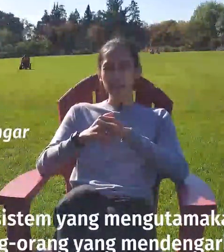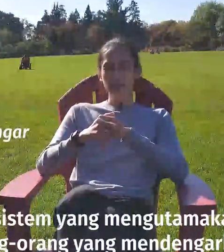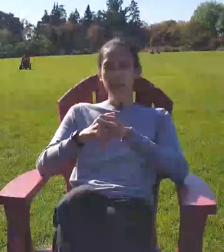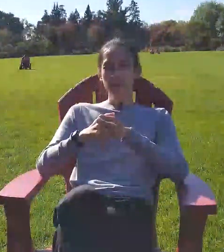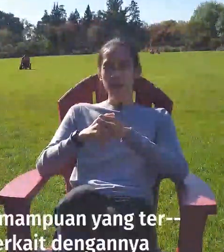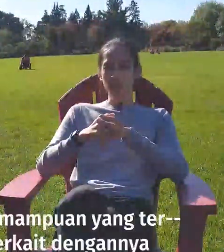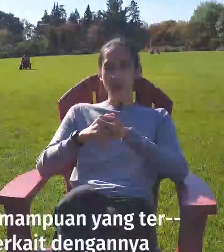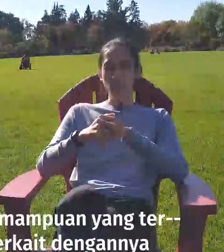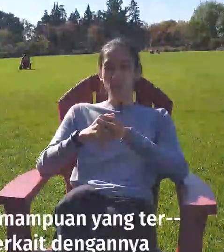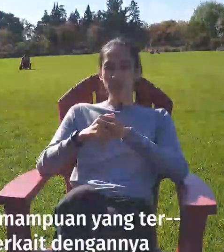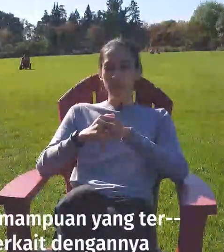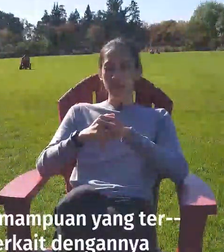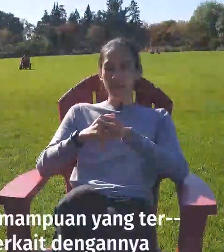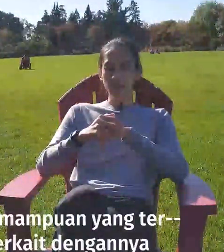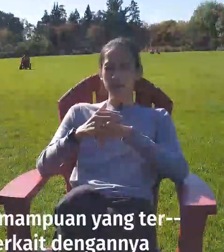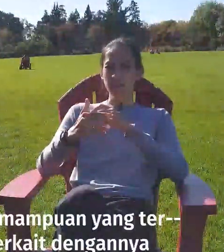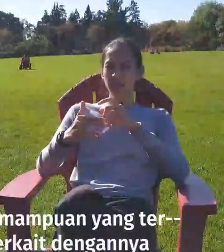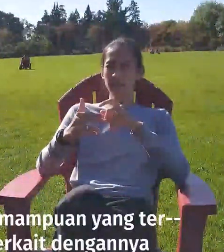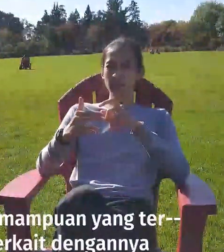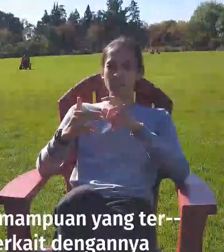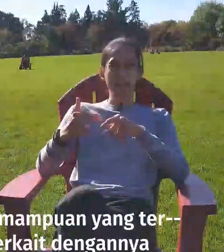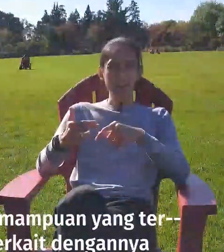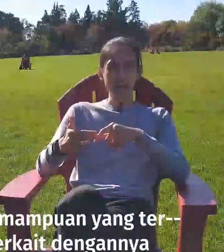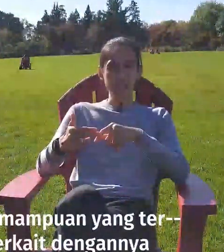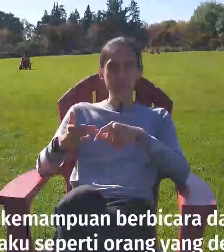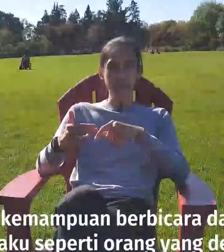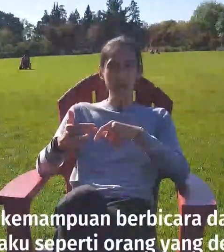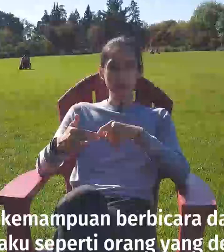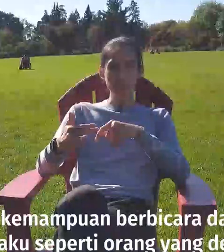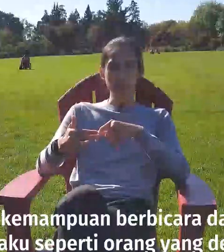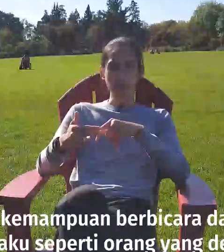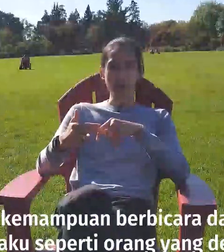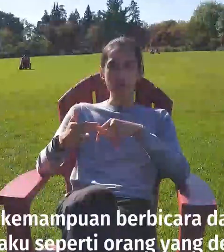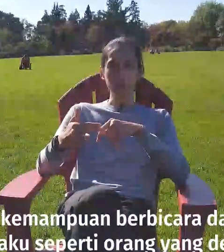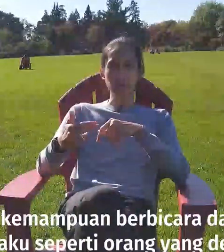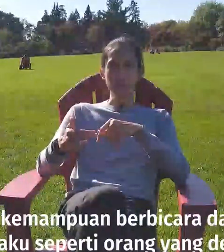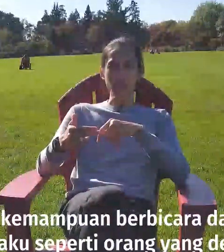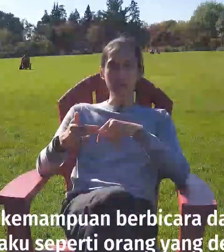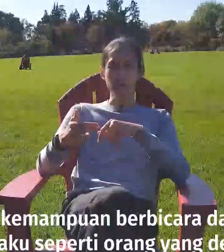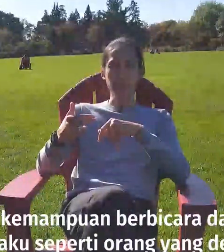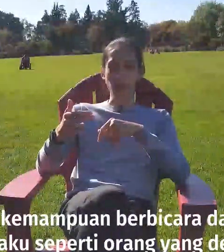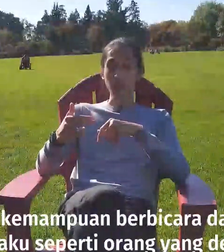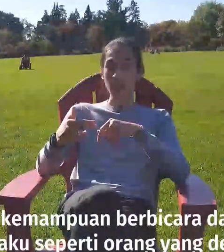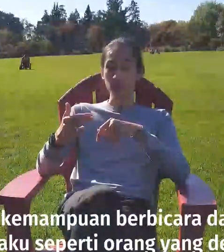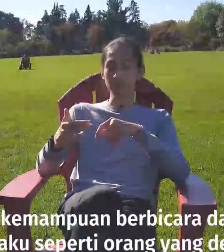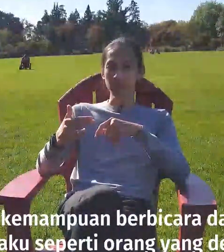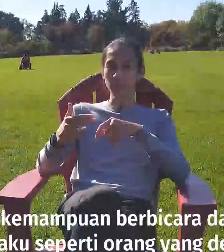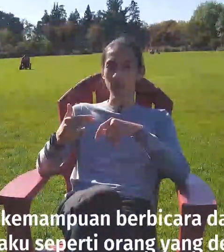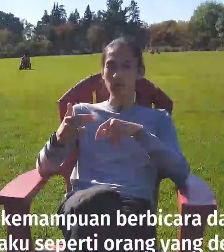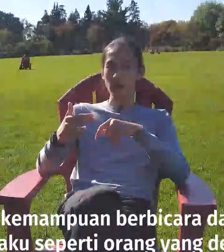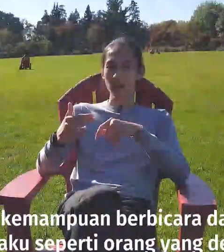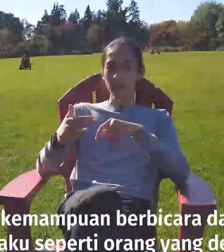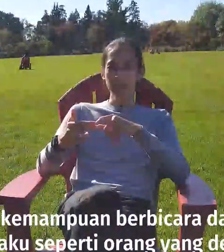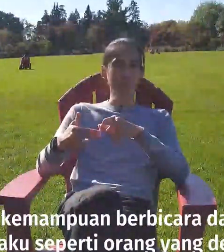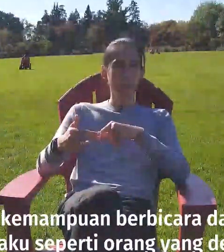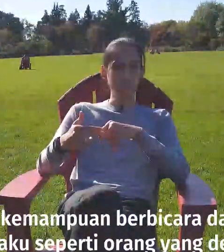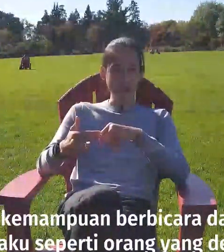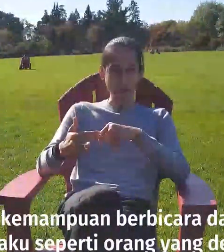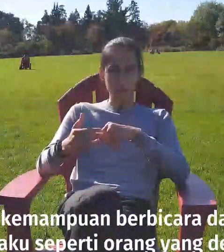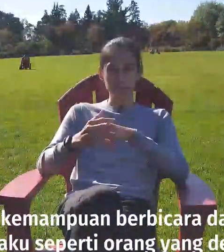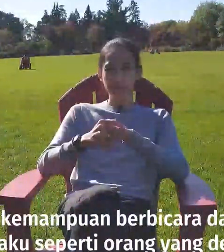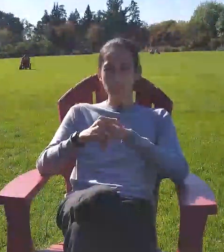mendengarkan dan kemampuan yang yang terkait dengannya seperti kemampuan berbicara dan berpilaku seperti orang